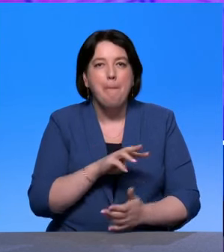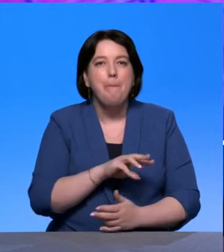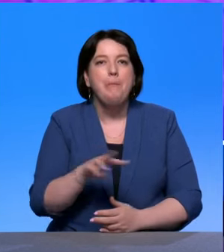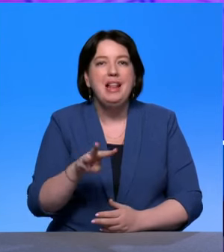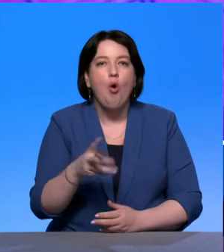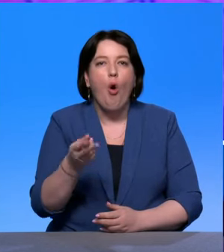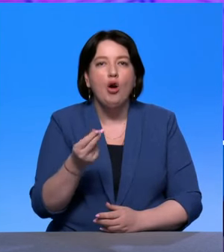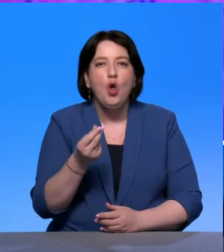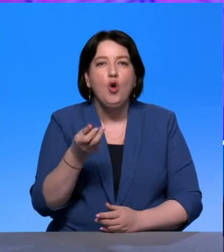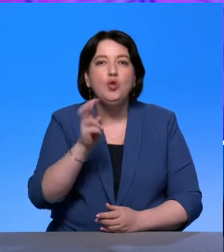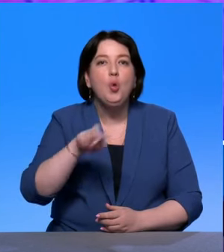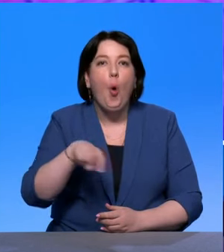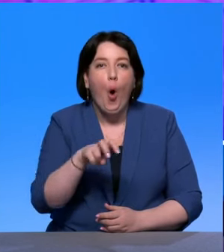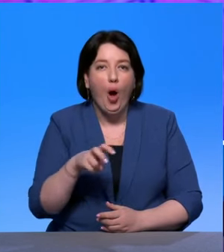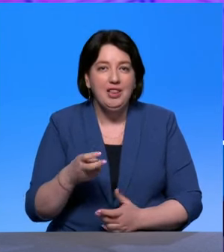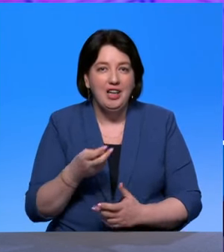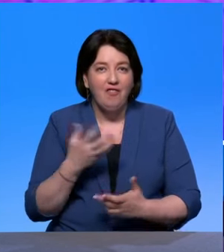это вот стрелялки, бегалки,